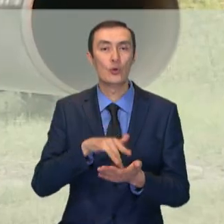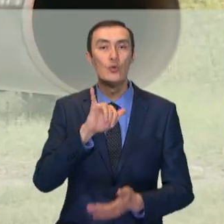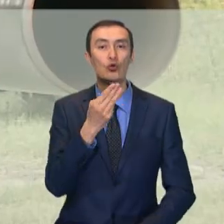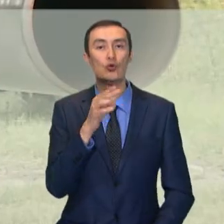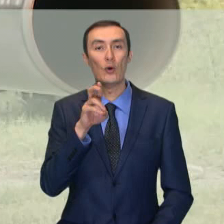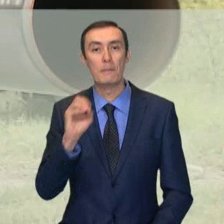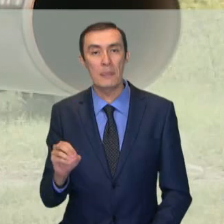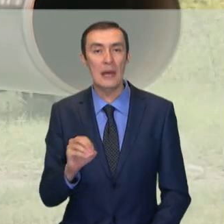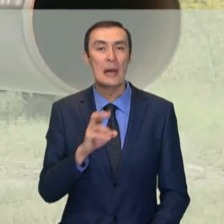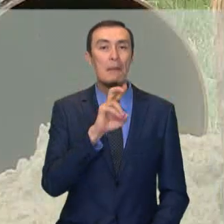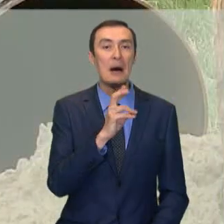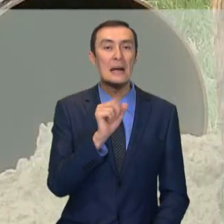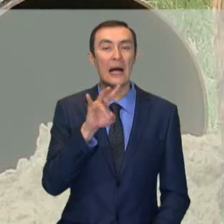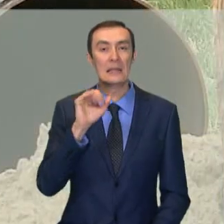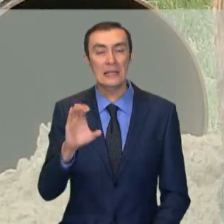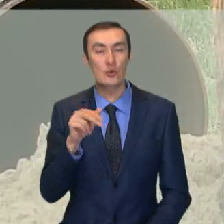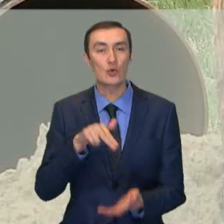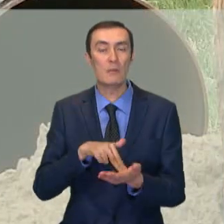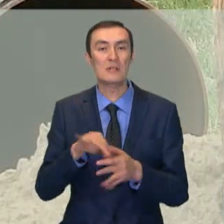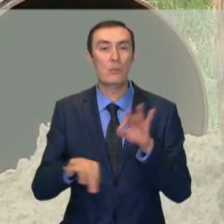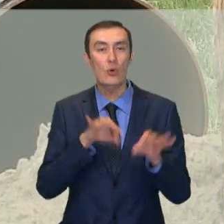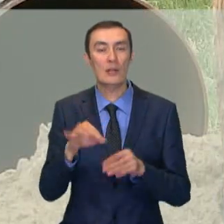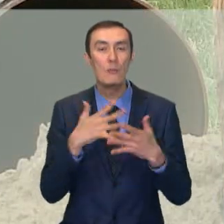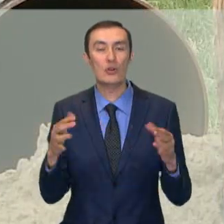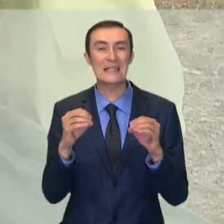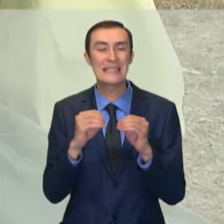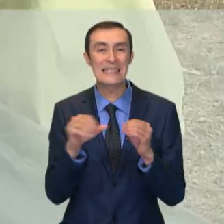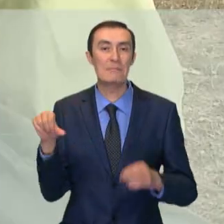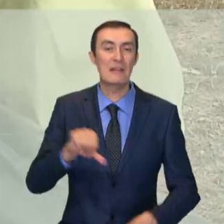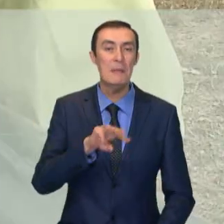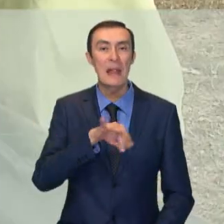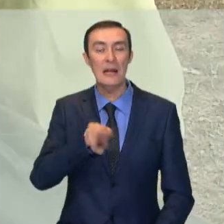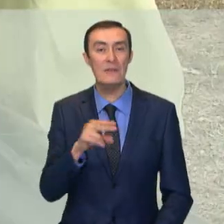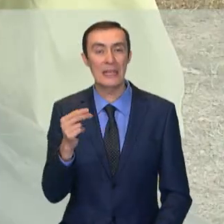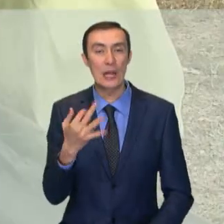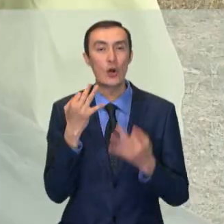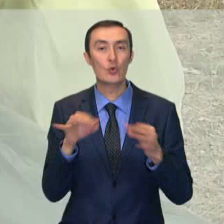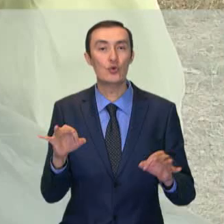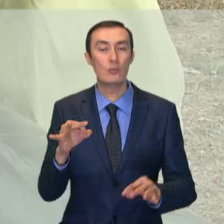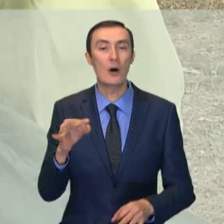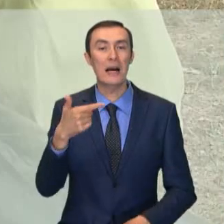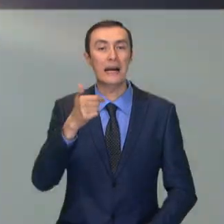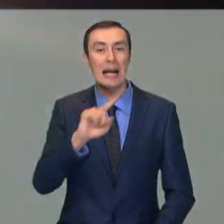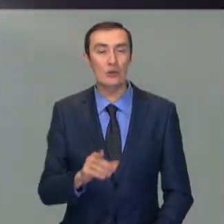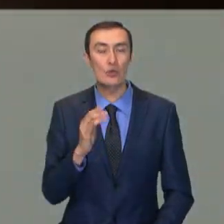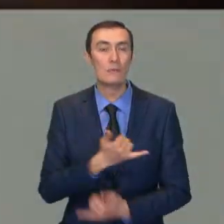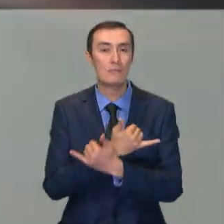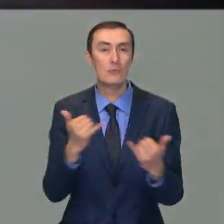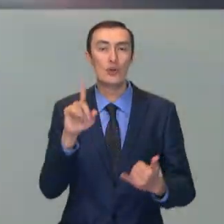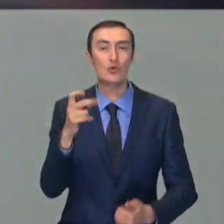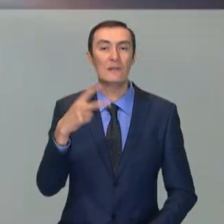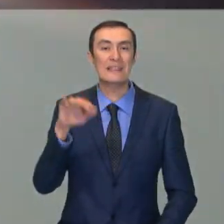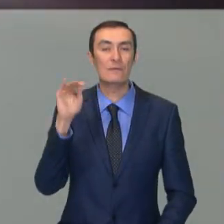села Сарыөзек и Баканас. Стоимость проекта больше 10,5 миллиардов тенге. Доступ к голубому топливу получат